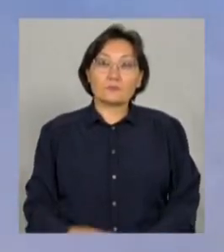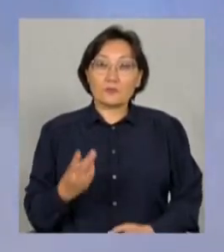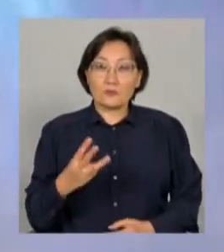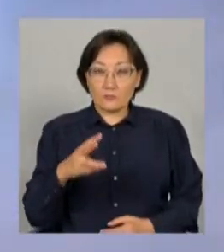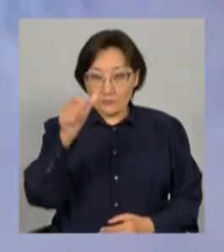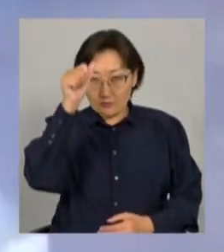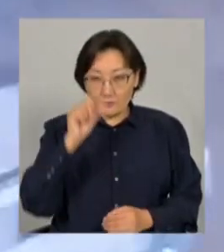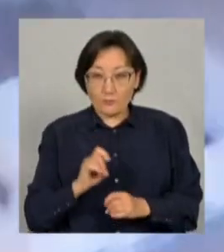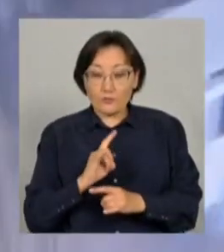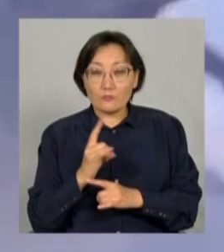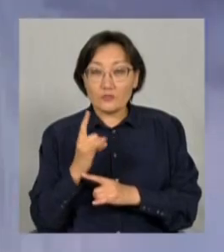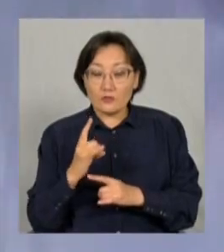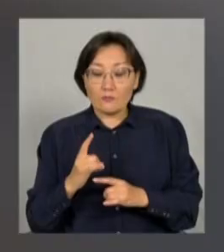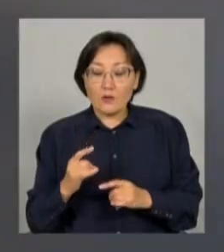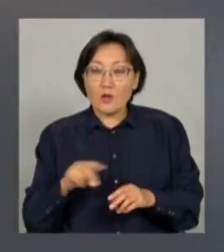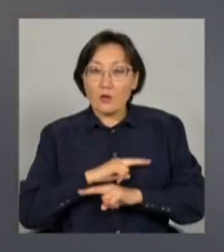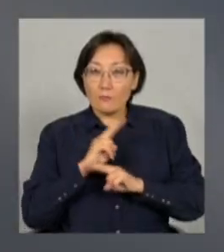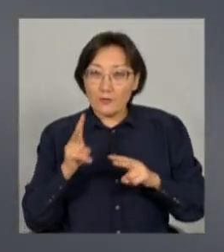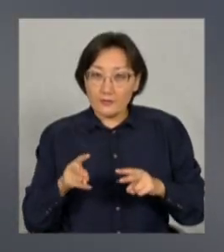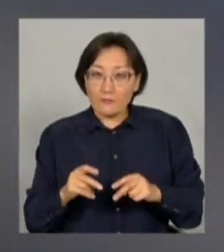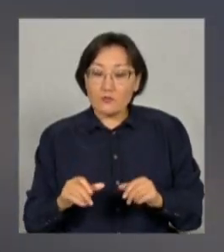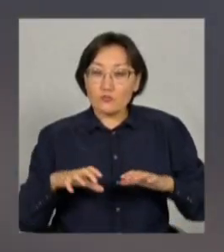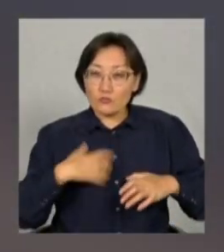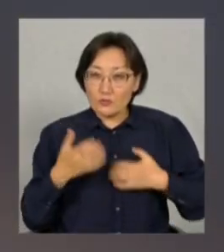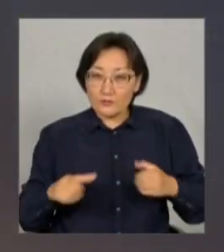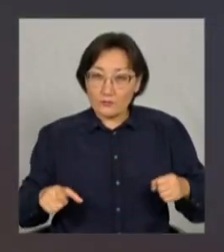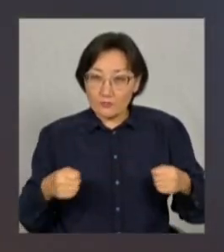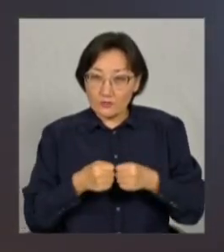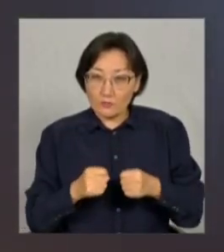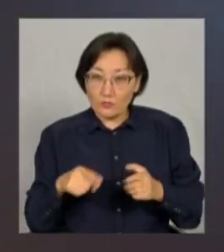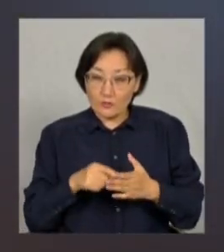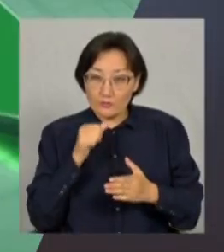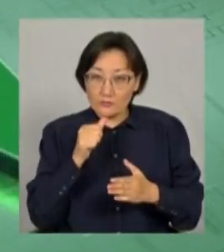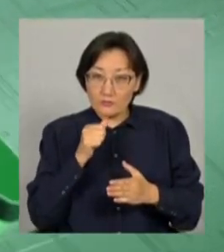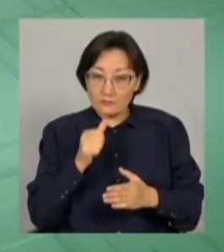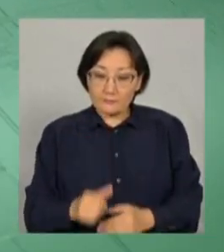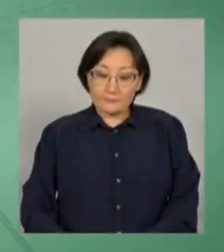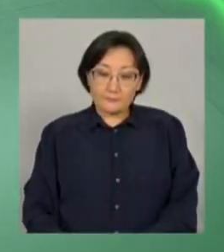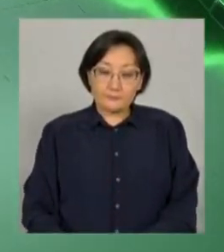Трехмесячный ребенок погиб в жутком ДТП в Кустанае. Что стало причиной трагедии?